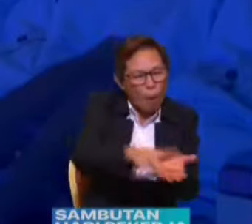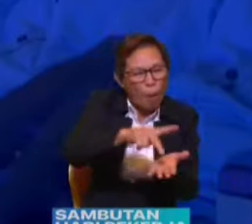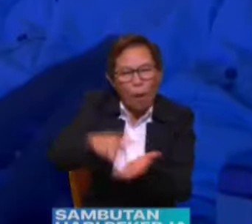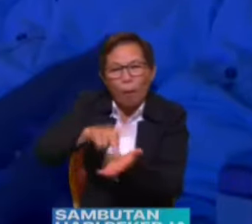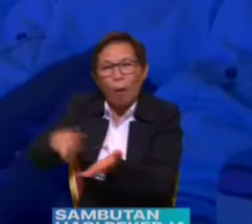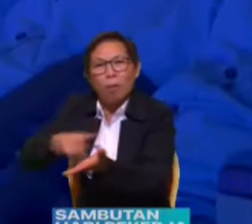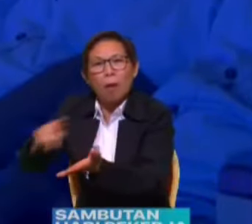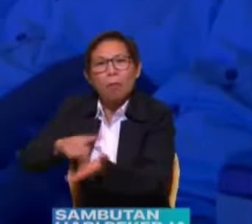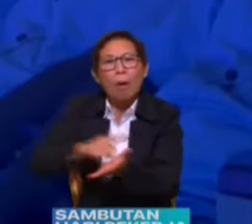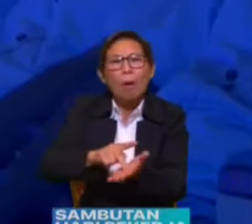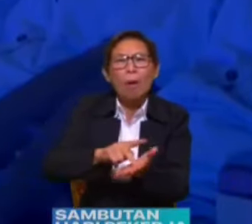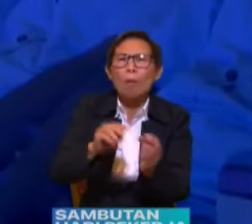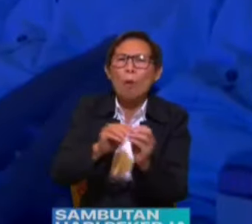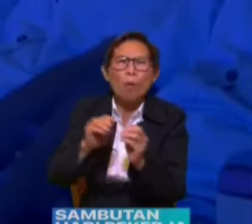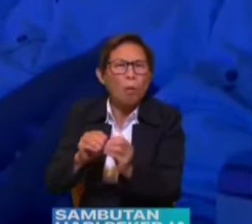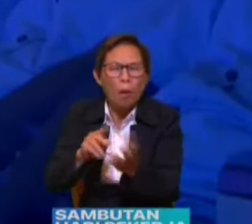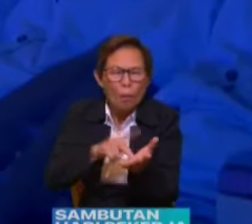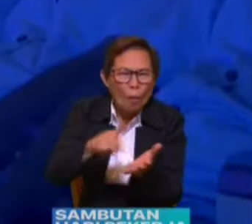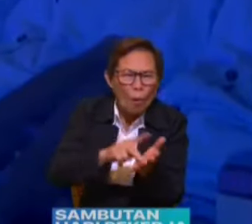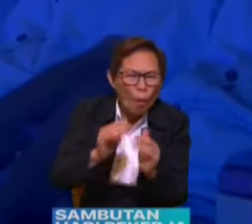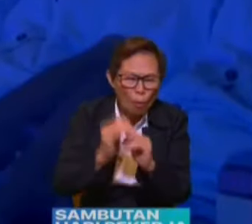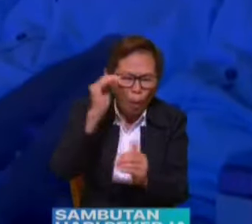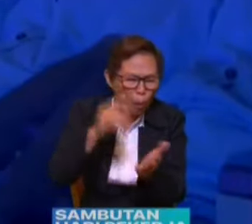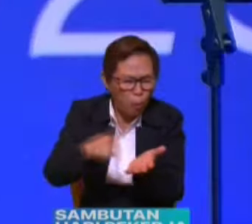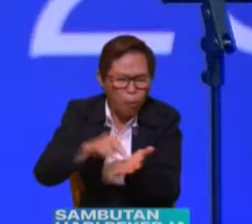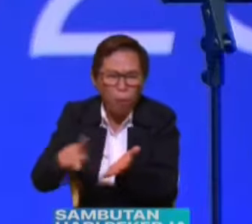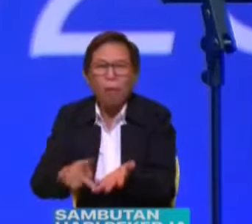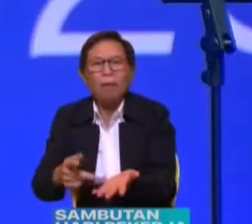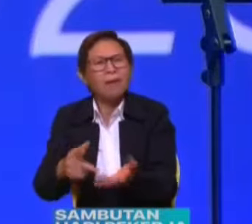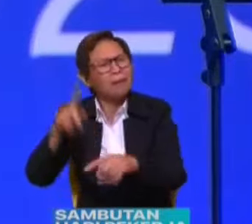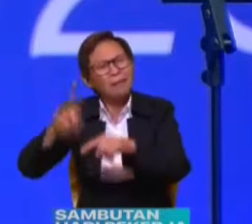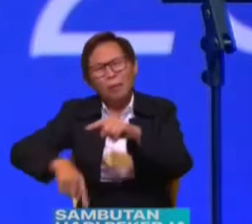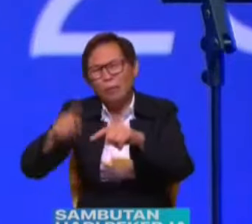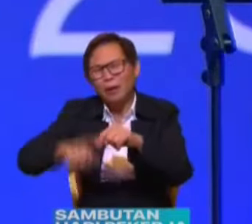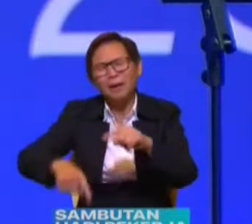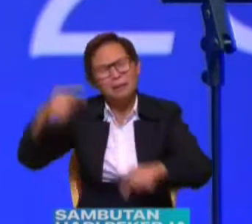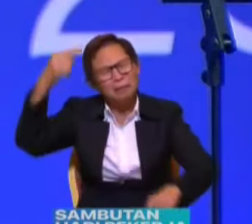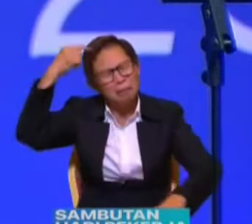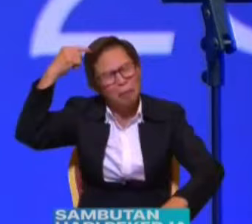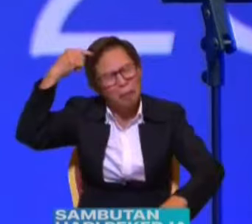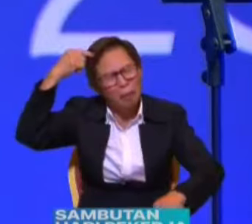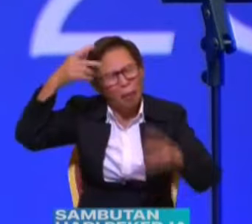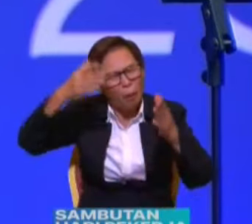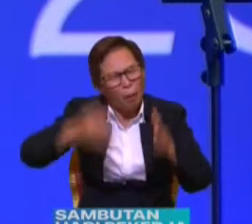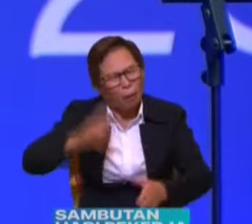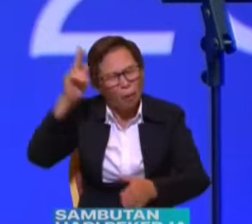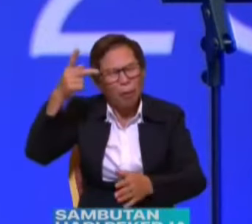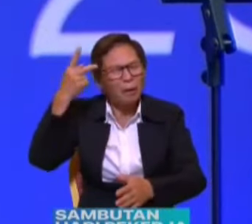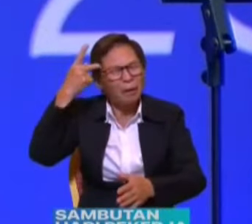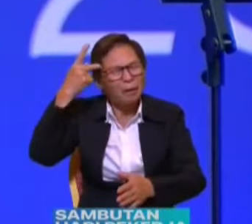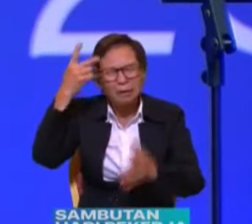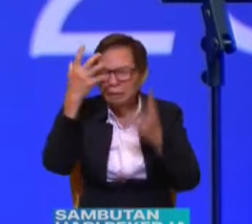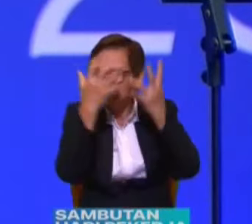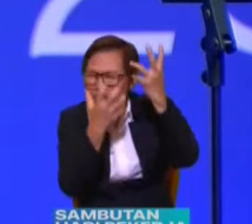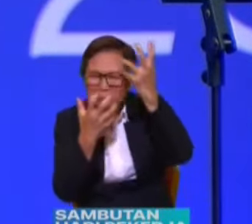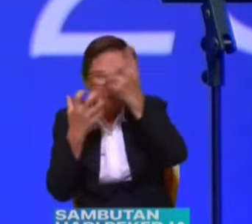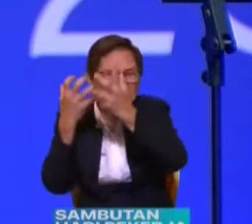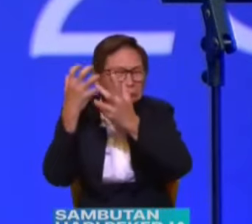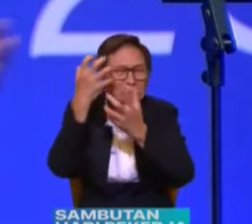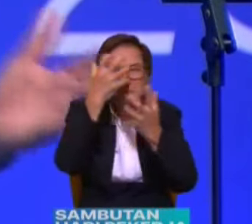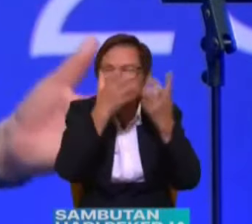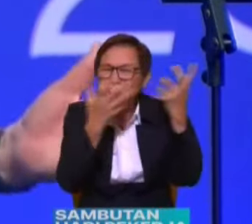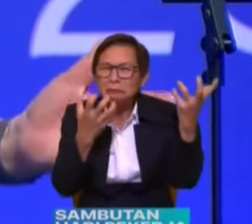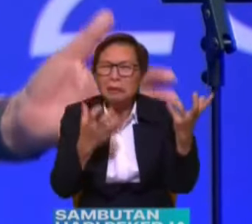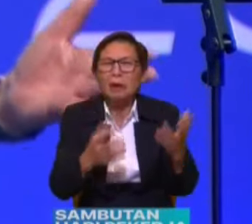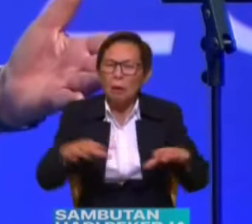berlebihan, tak boleh. Ini kadang-kadang kerangka pemikiran orang-orang politik ini pun mengelirukan.